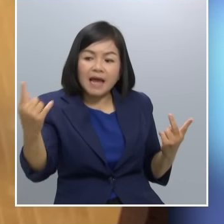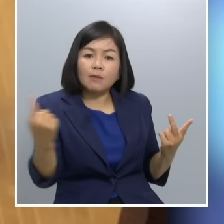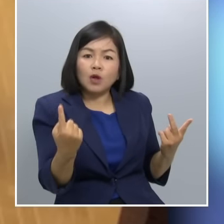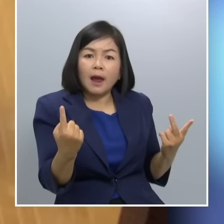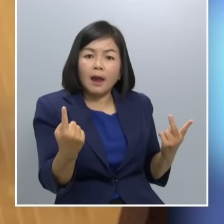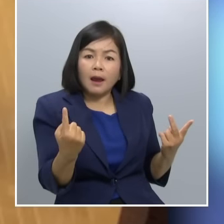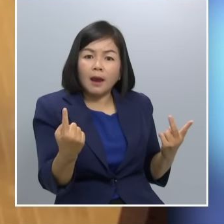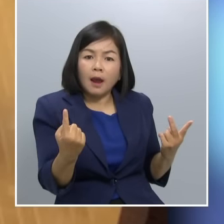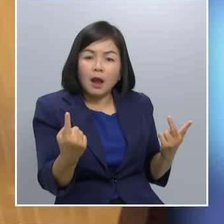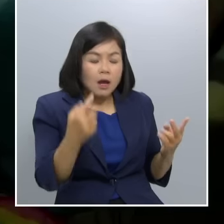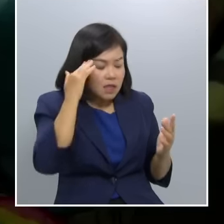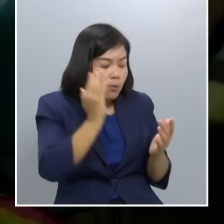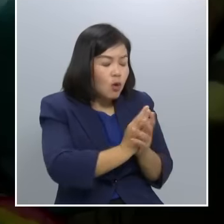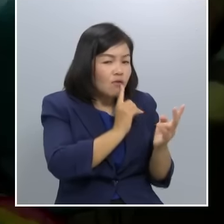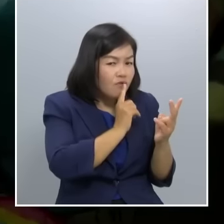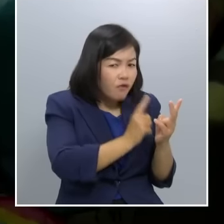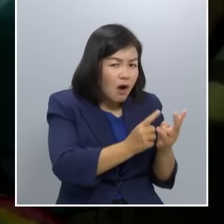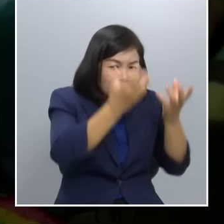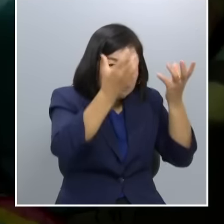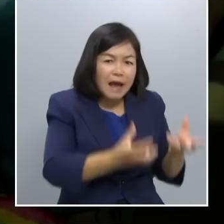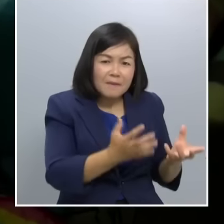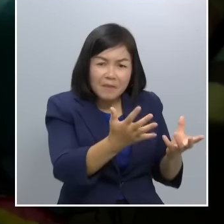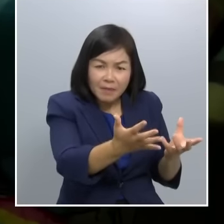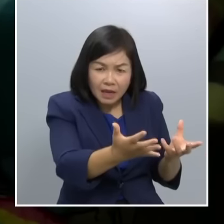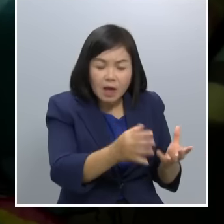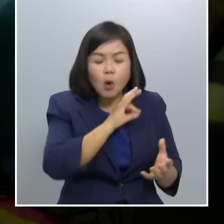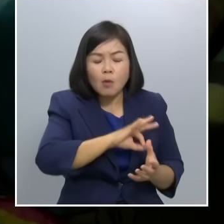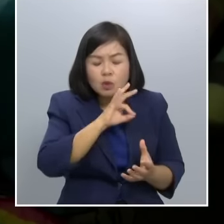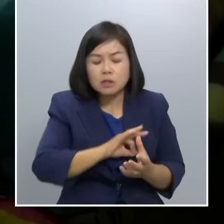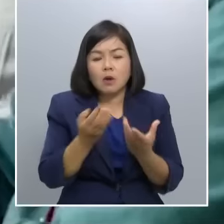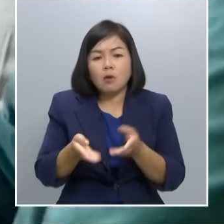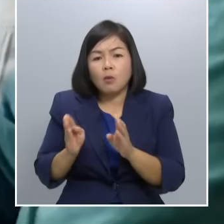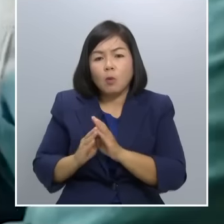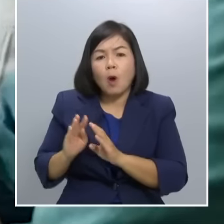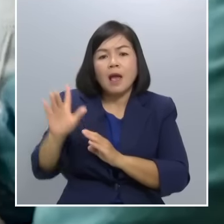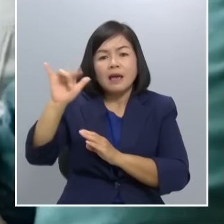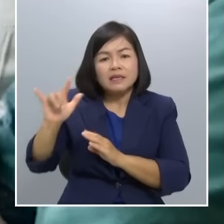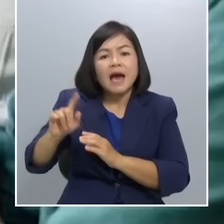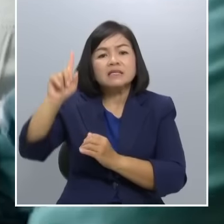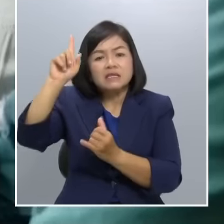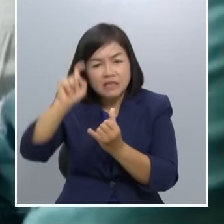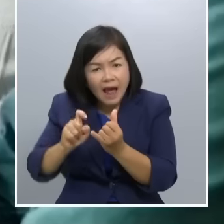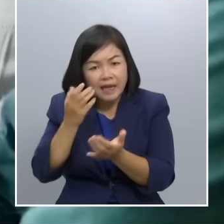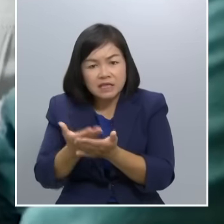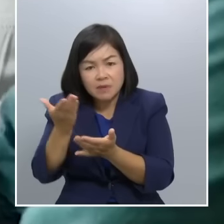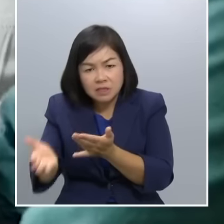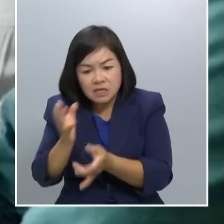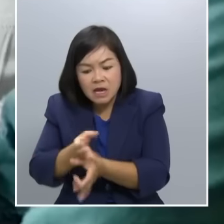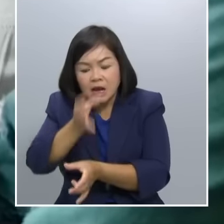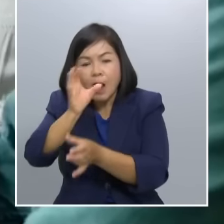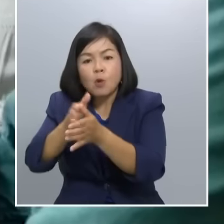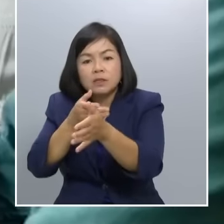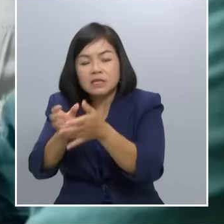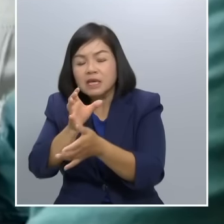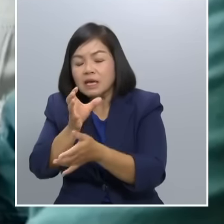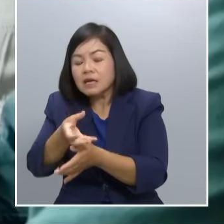อ่อนเกินไปมยเครับฟังเสียงของญาติผู้เสียชีวิตค่ะเนี่ยก็คือดื่มวันอังคารช่วงเย็นหลังเลิกงานนิด